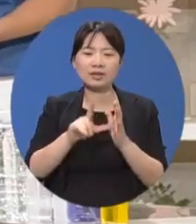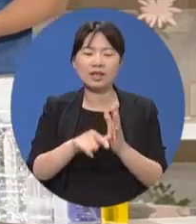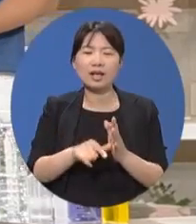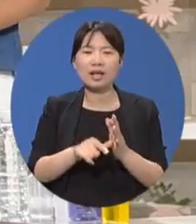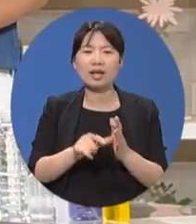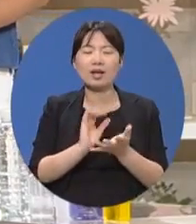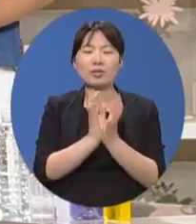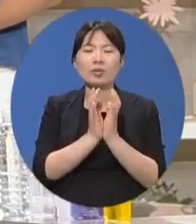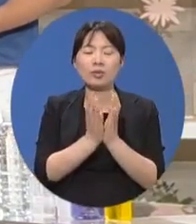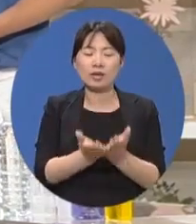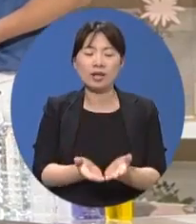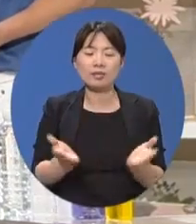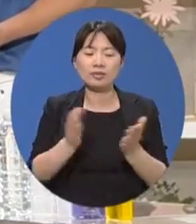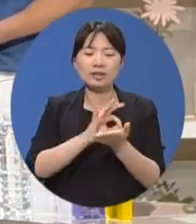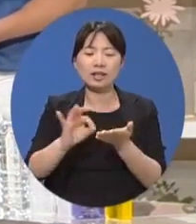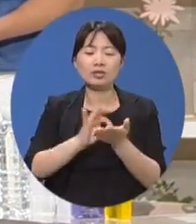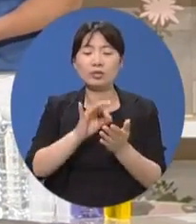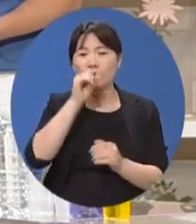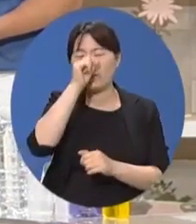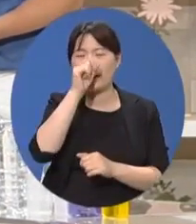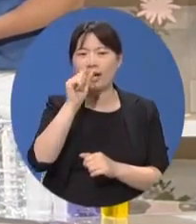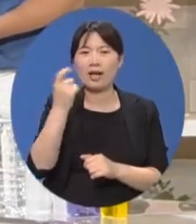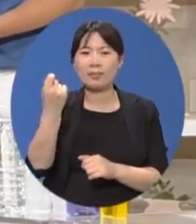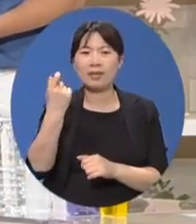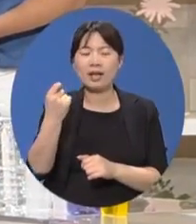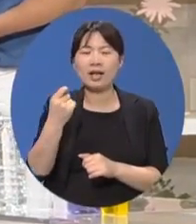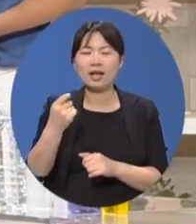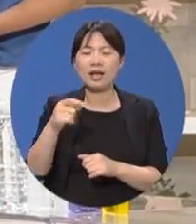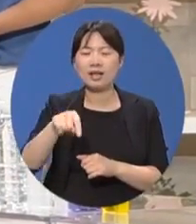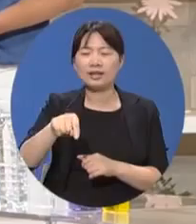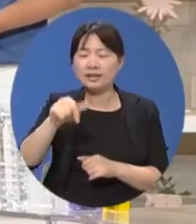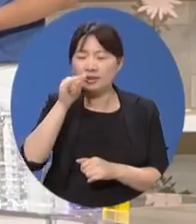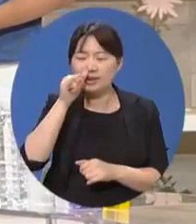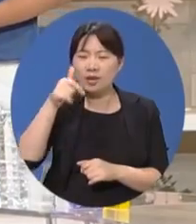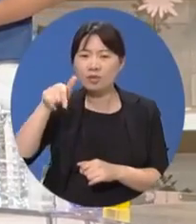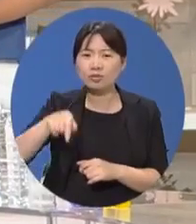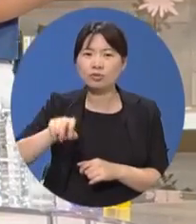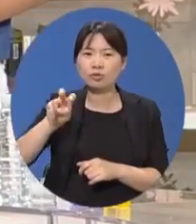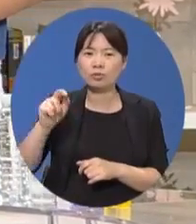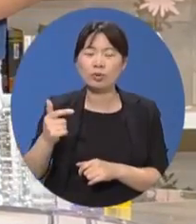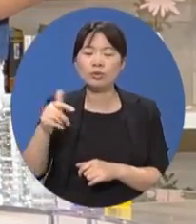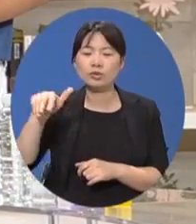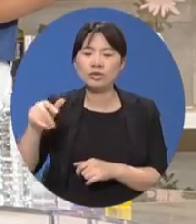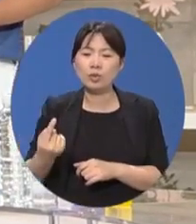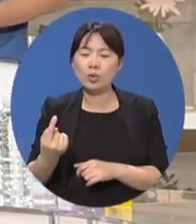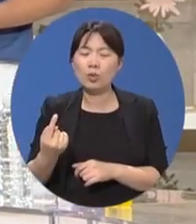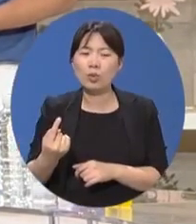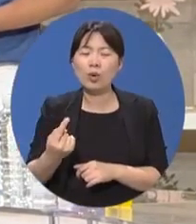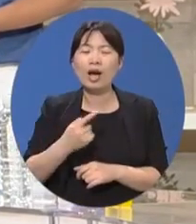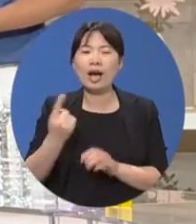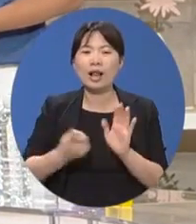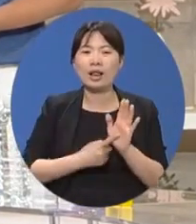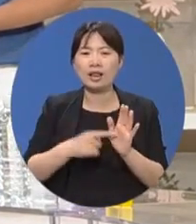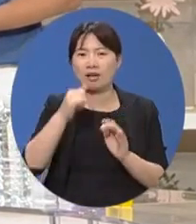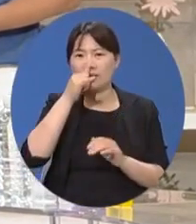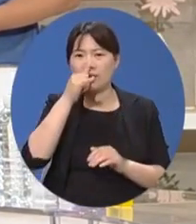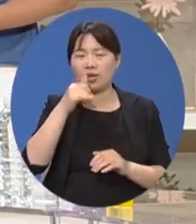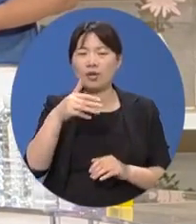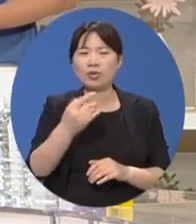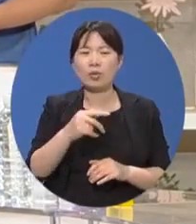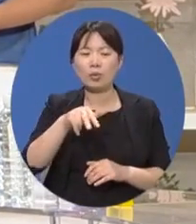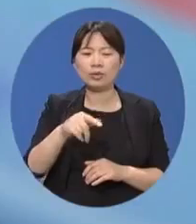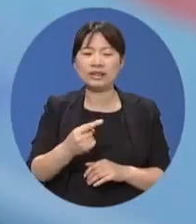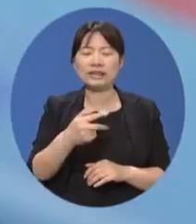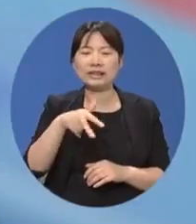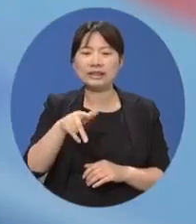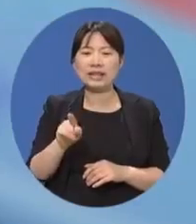이용하시는 것도 굉장히 좋거든요 앞에 나와 있는게 9번 초 라고 알려져 있는 화분 인데요 이 숍에 로즈 세라믹 이라고도